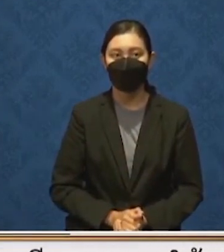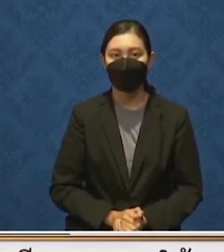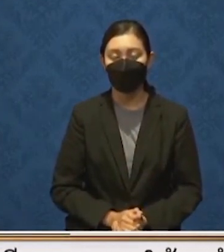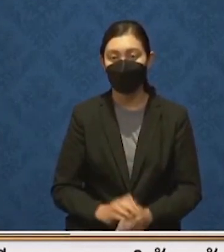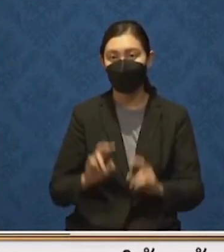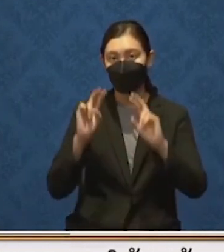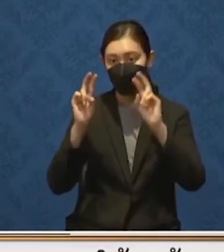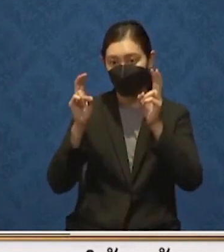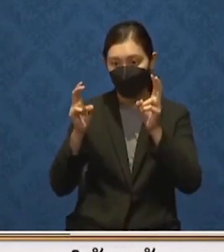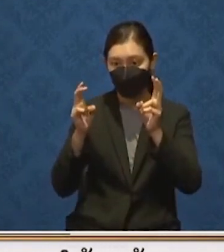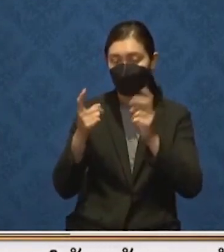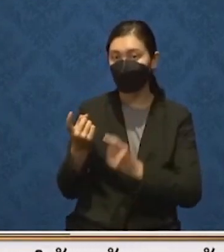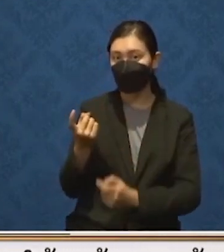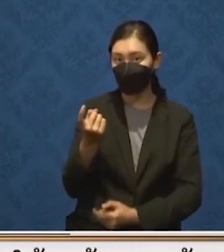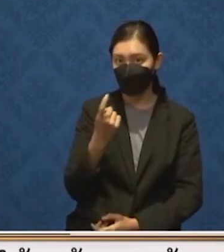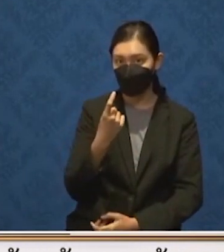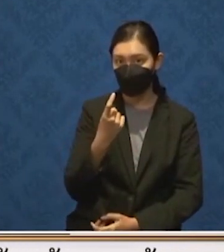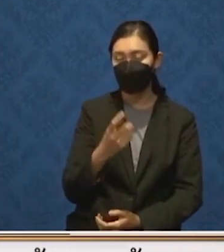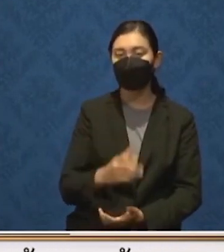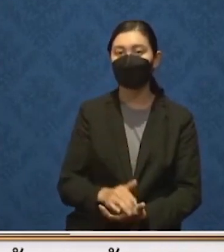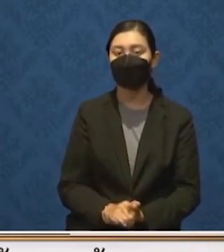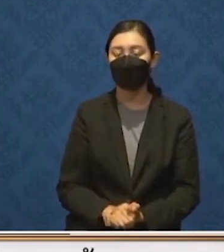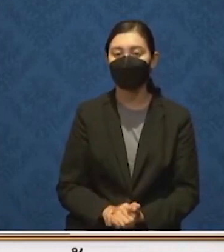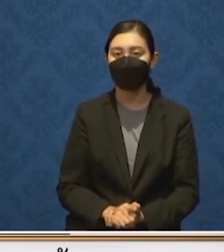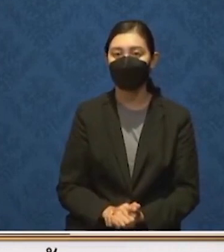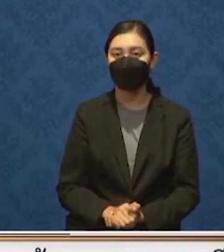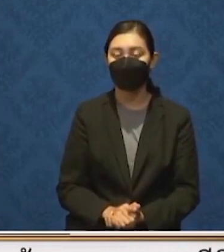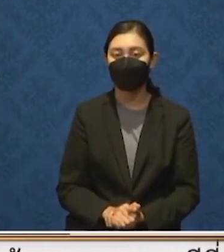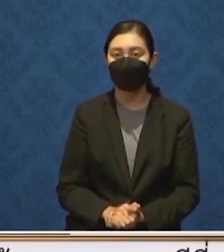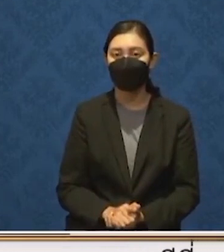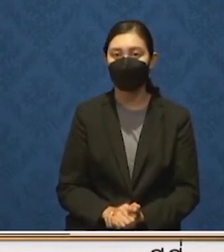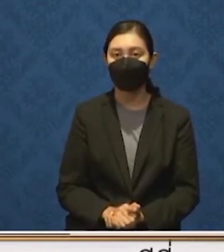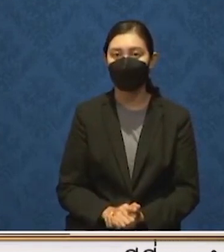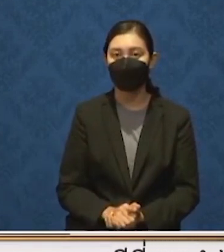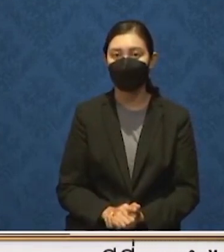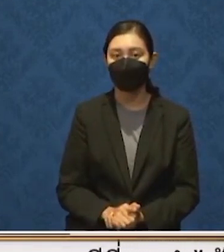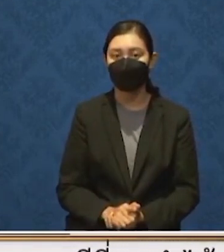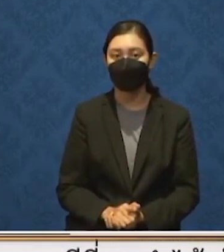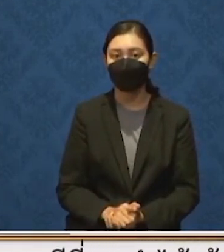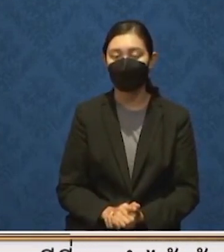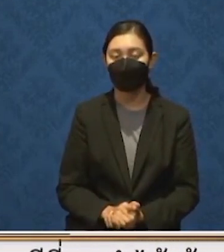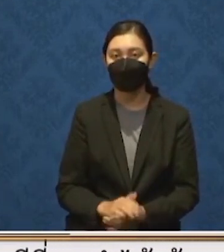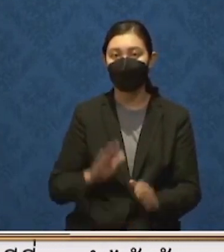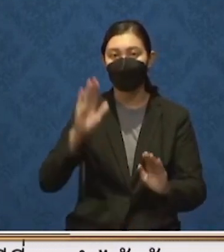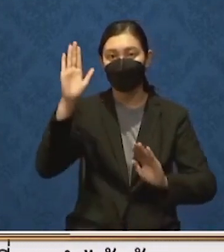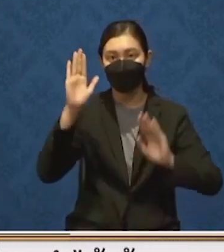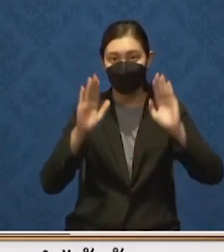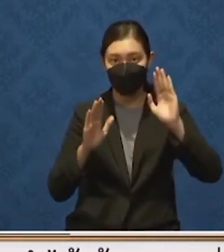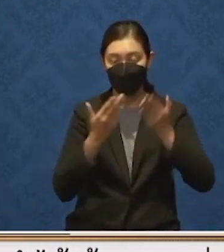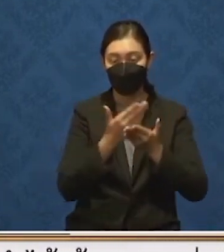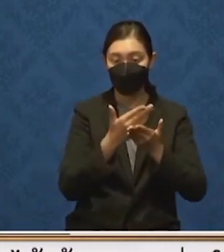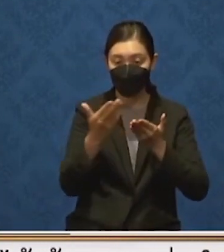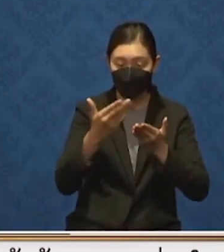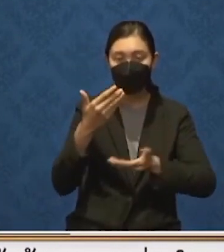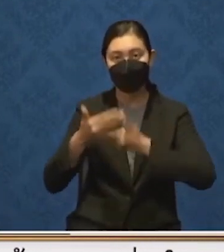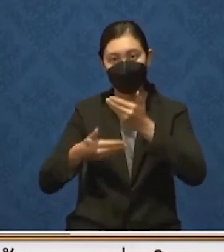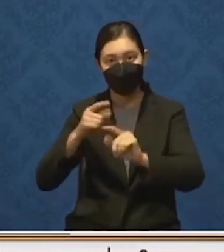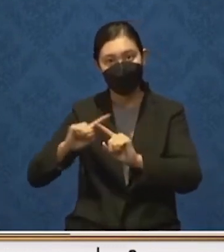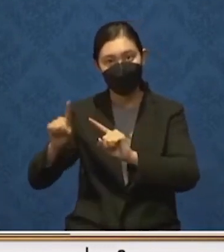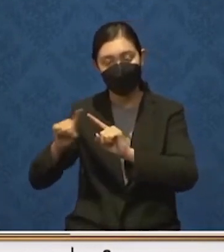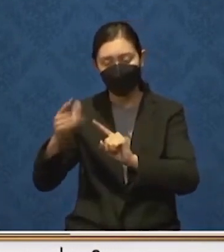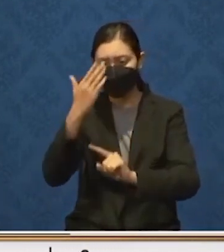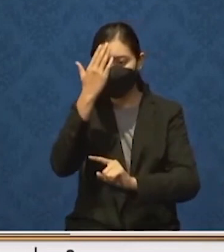าทำไมการจดการซื้ขายคครั้นี้จึงไม่ยื่นหกฐานไปที่